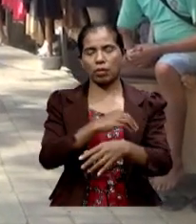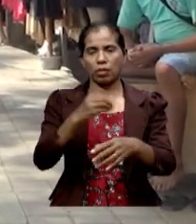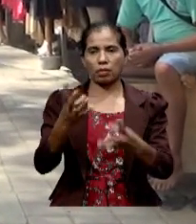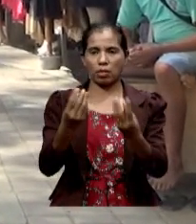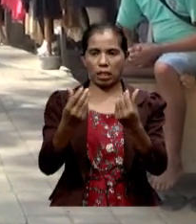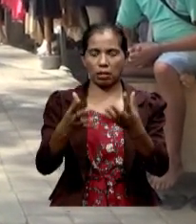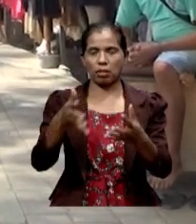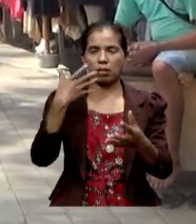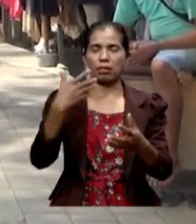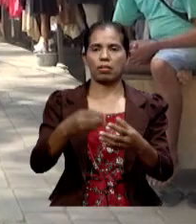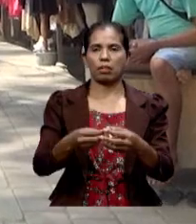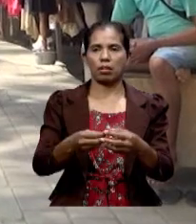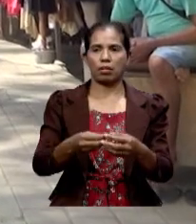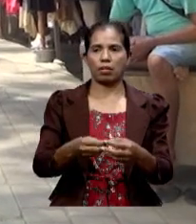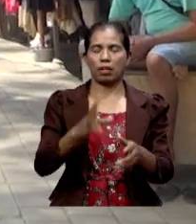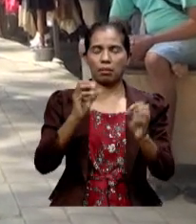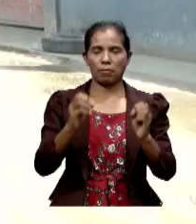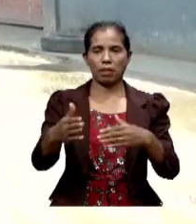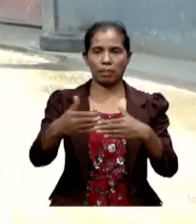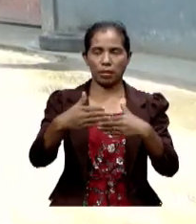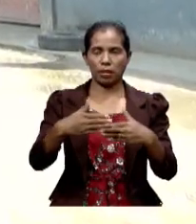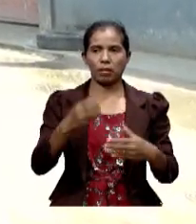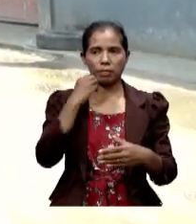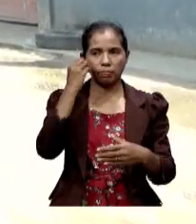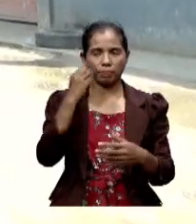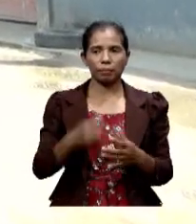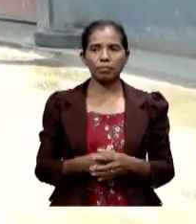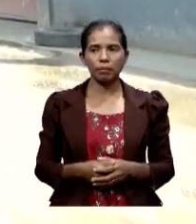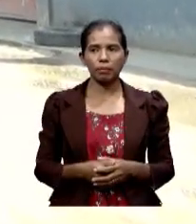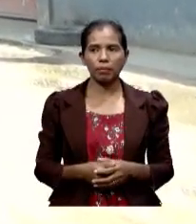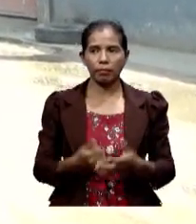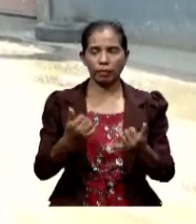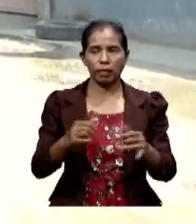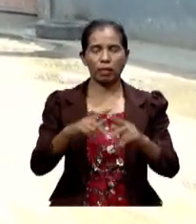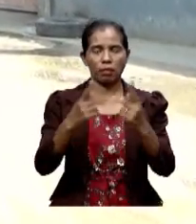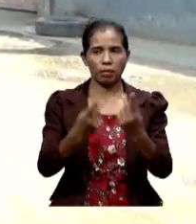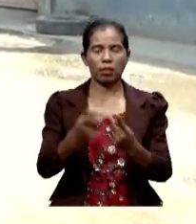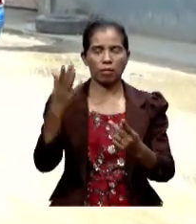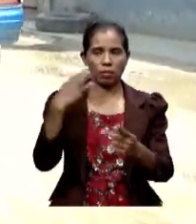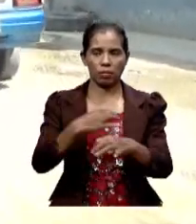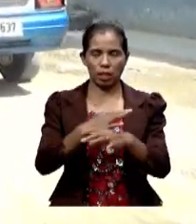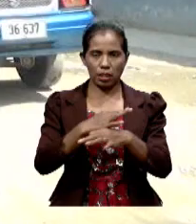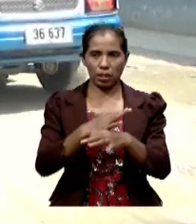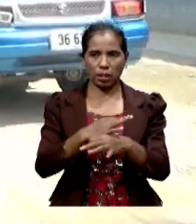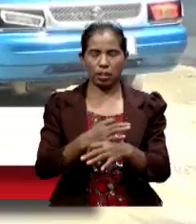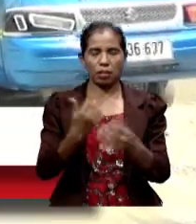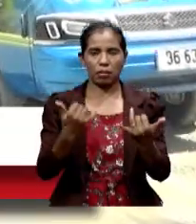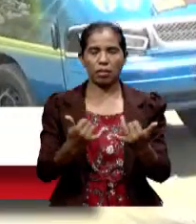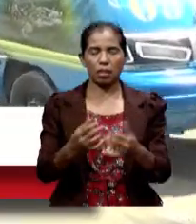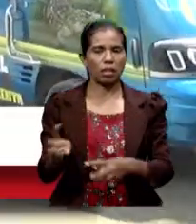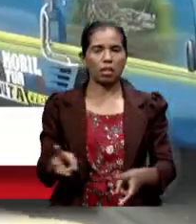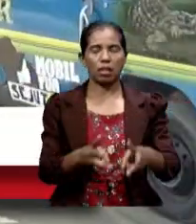memang kia komunitas strada helabesi nasi ni. Fuan ini agora kumpulnya itu berat naya hadiah. Agora saya dalam